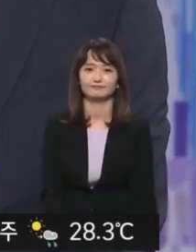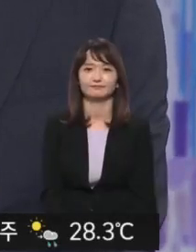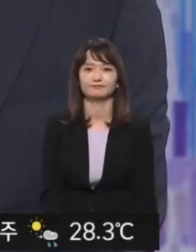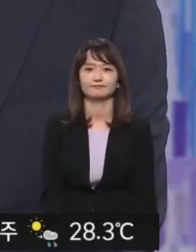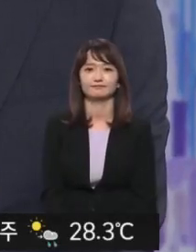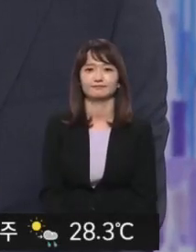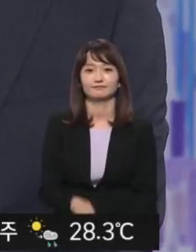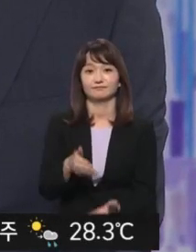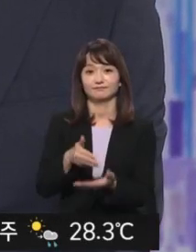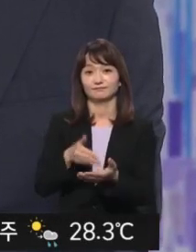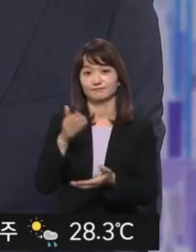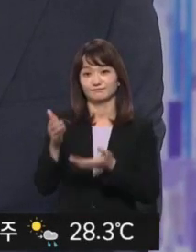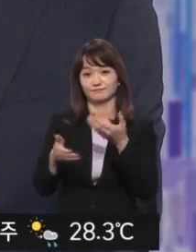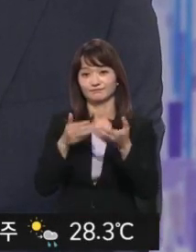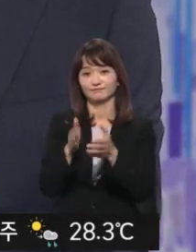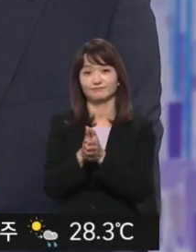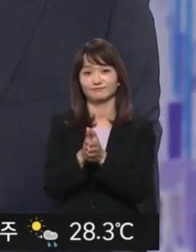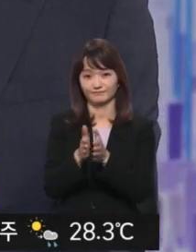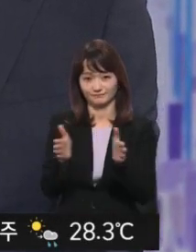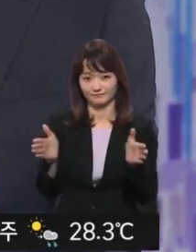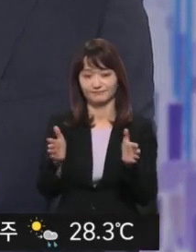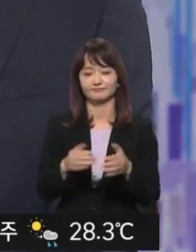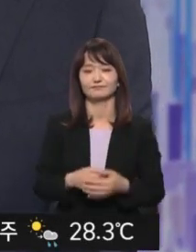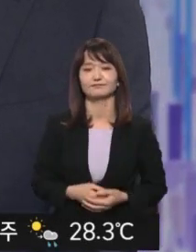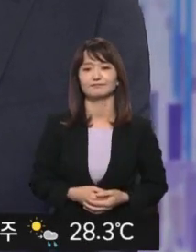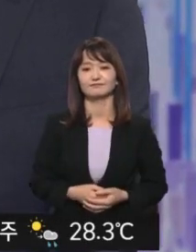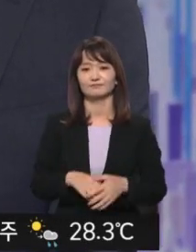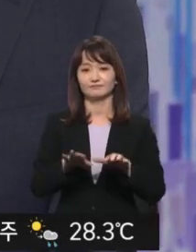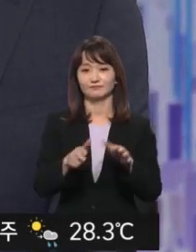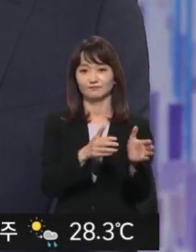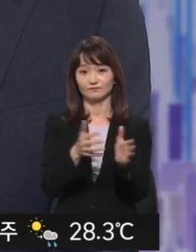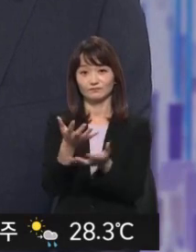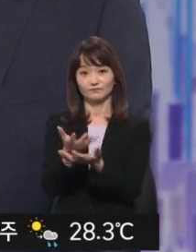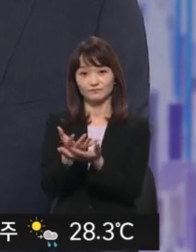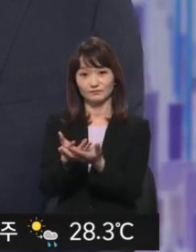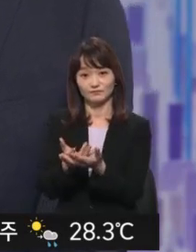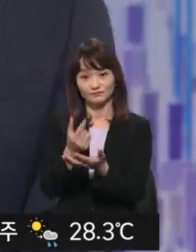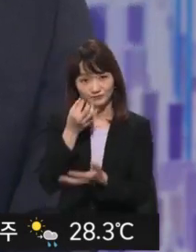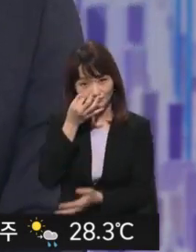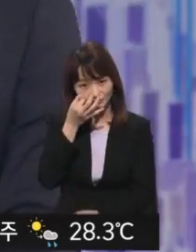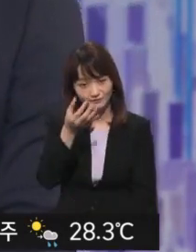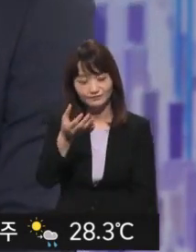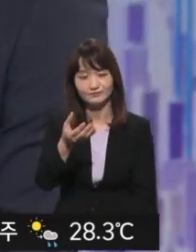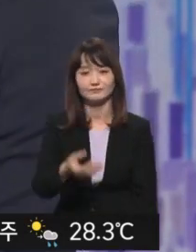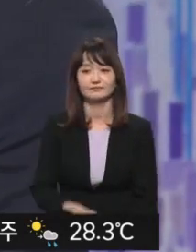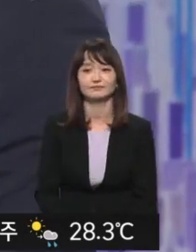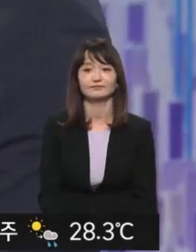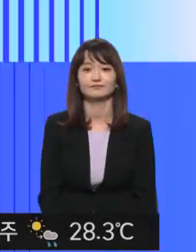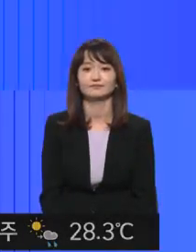4 뉴 쏠게 시작하겠습니다 오늘 준비한 재료 바로 보겠습니다